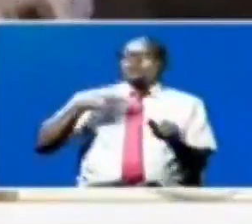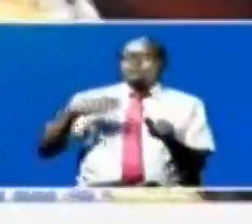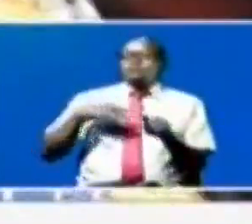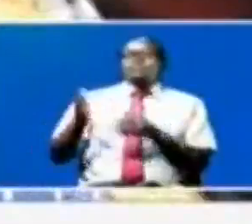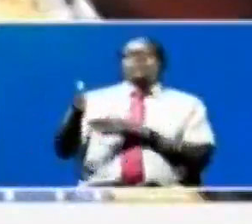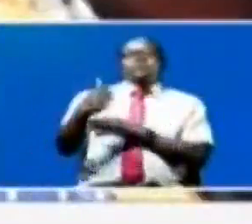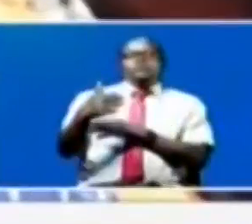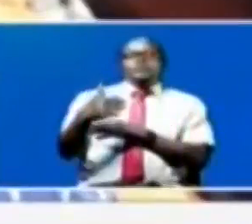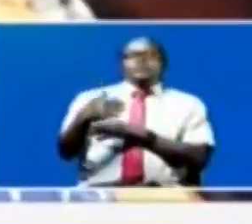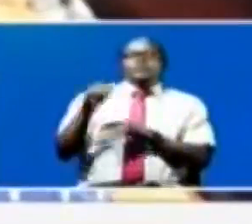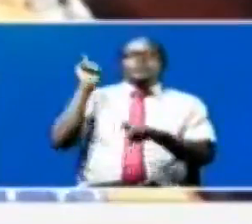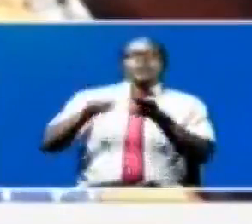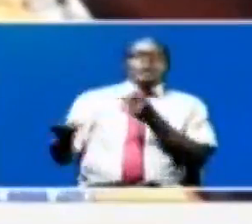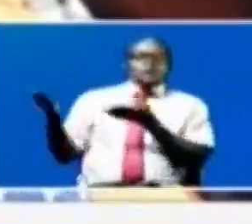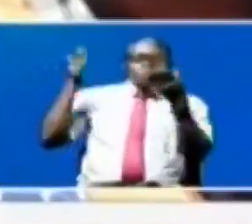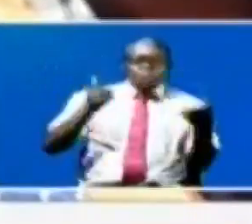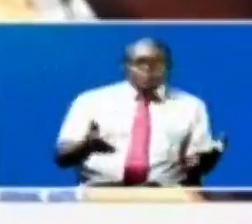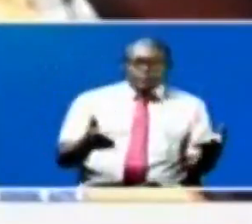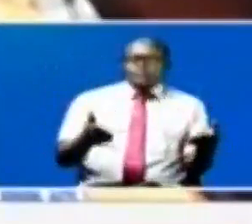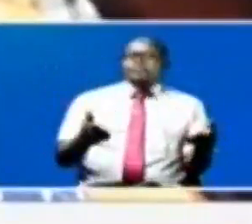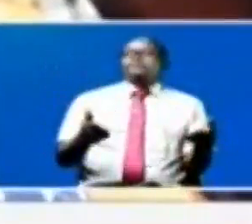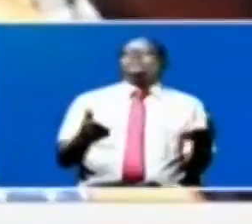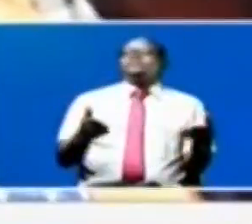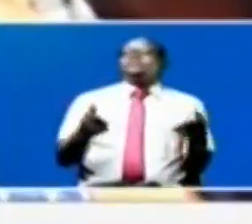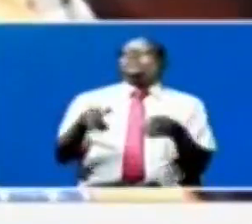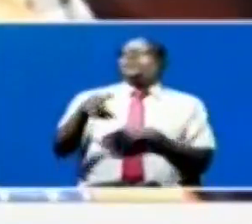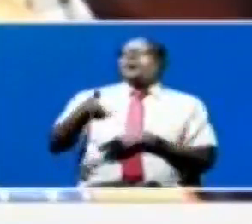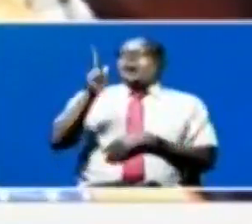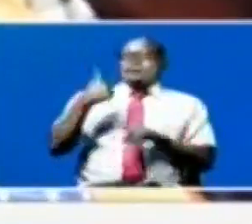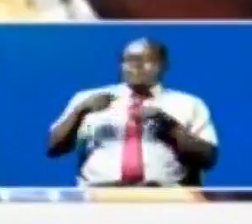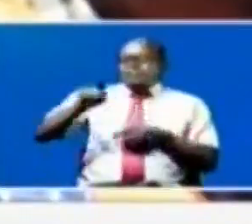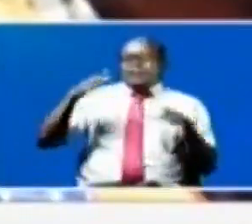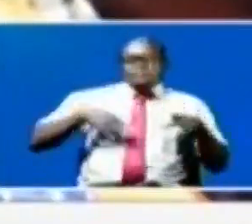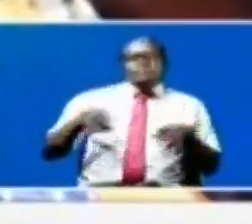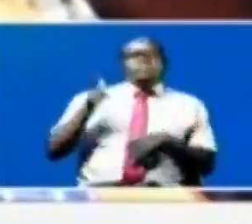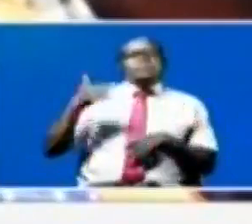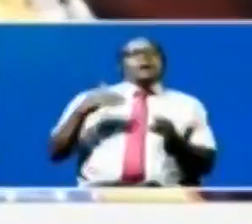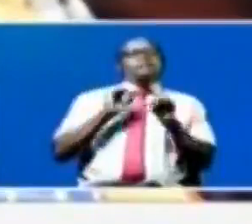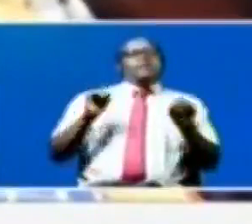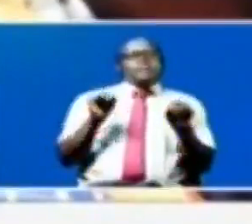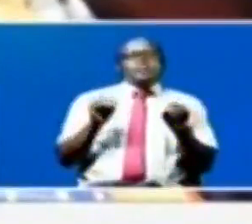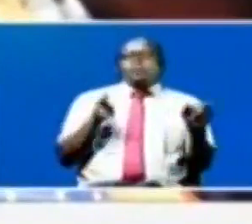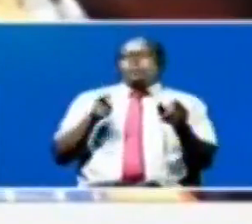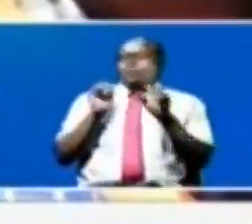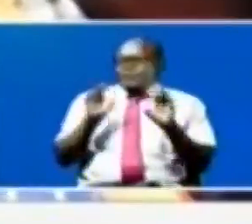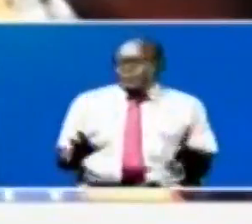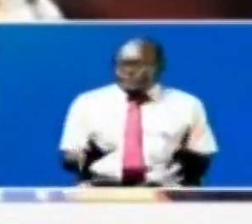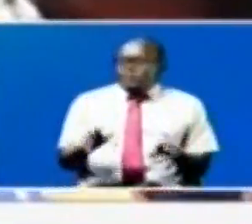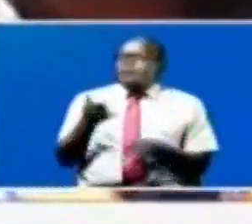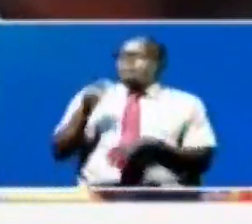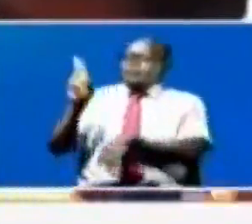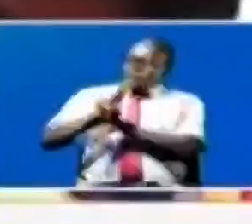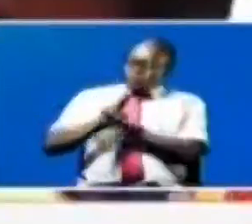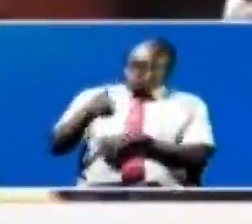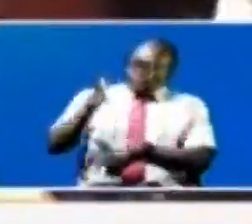smoke the fish. Uwezi letea wananchi, ami na wananchi hawana bunduki, hawako kwa vita. Ami inataka